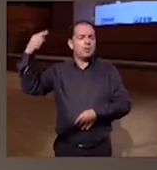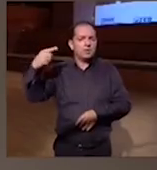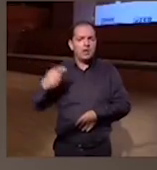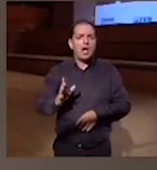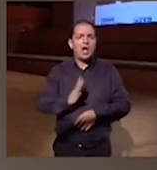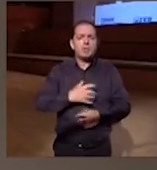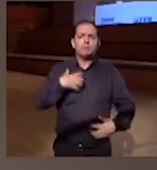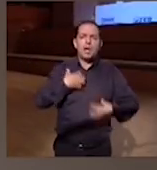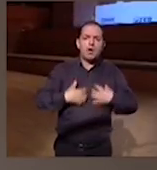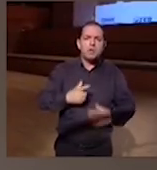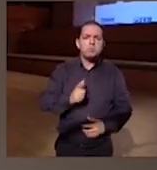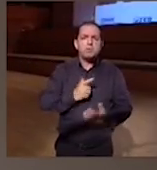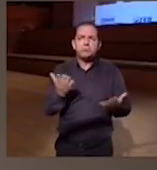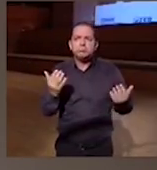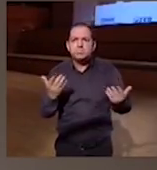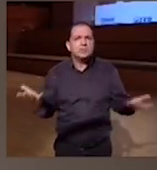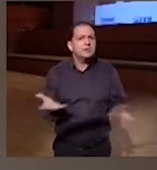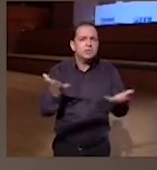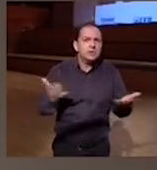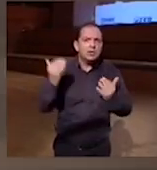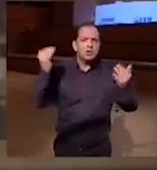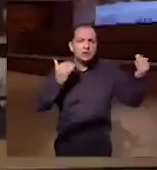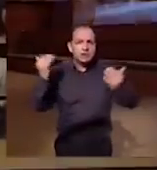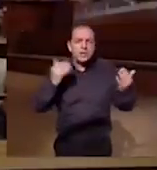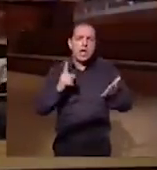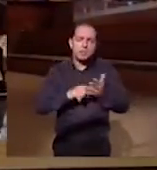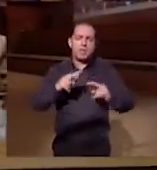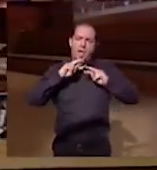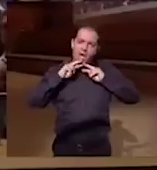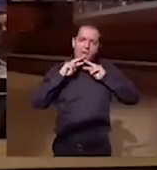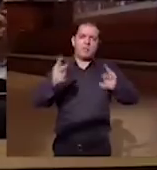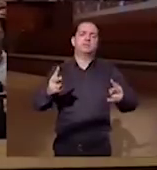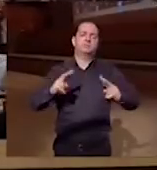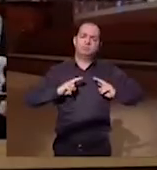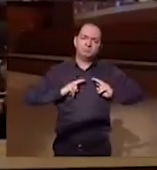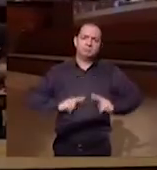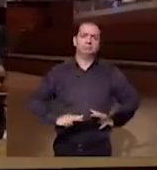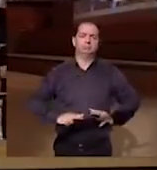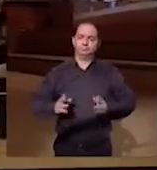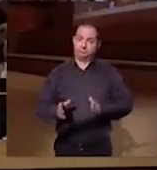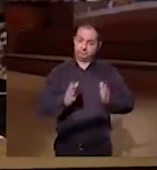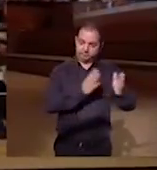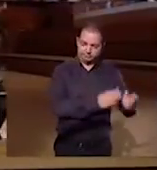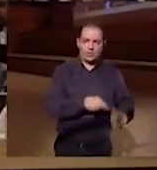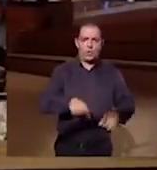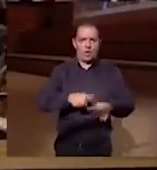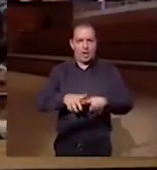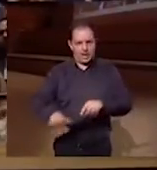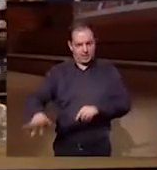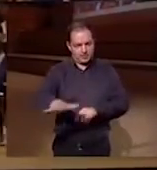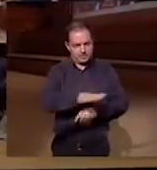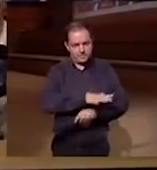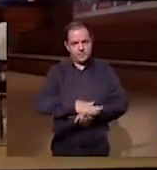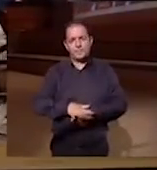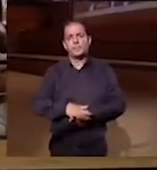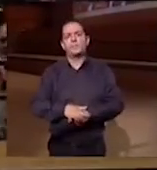αγωνίες και στις προσδοκίες των πολιτών της Ευρώπης. Ας επιστρέψω όμως στα δικά μας δεδομένα, στις δικές μας